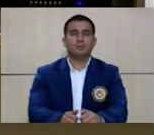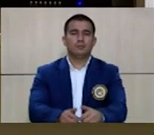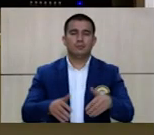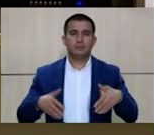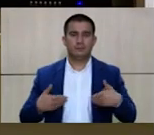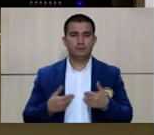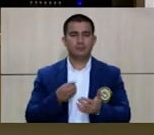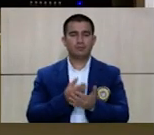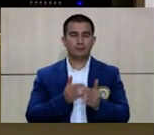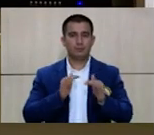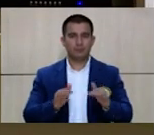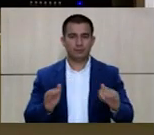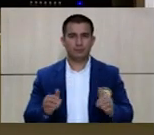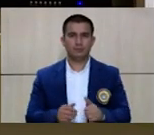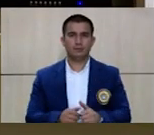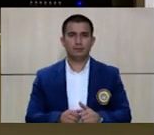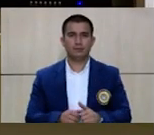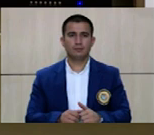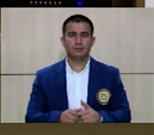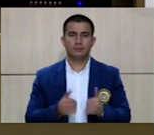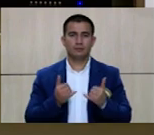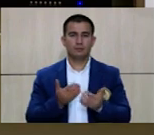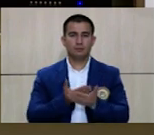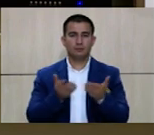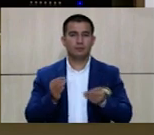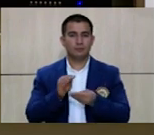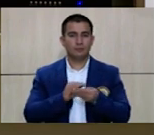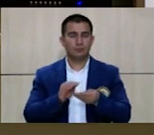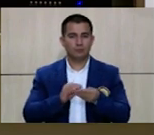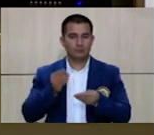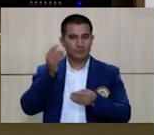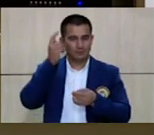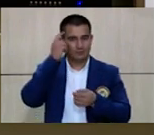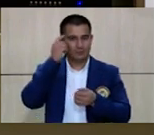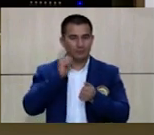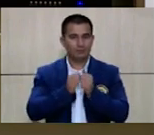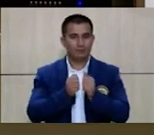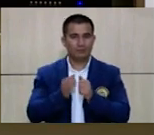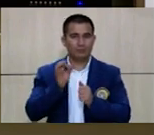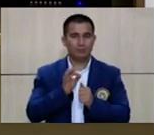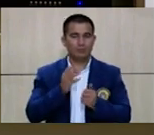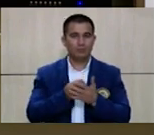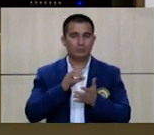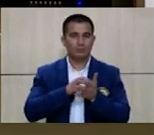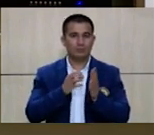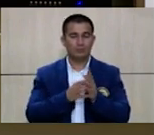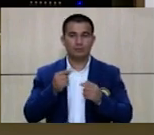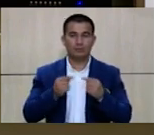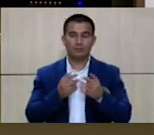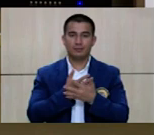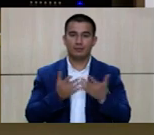Assalomu alaykum, hurmatli o'quvchilar. Bugun takrorlaydigan mavzuyimiz kvadrat tenglama yordamida masala